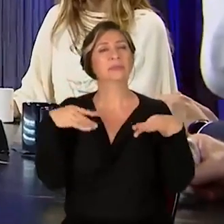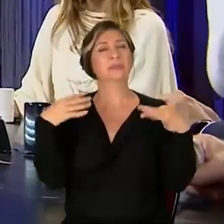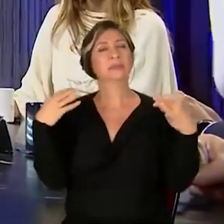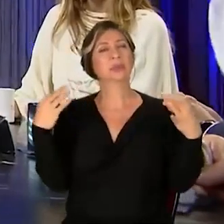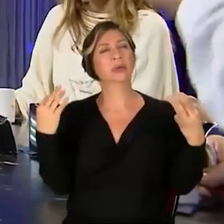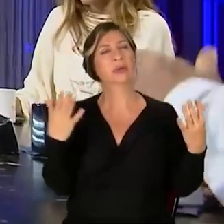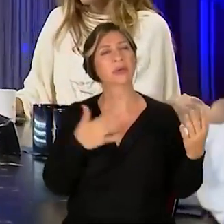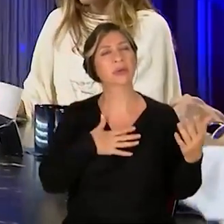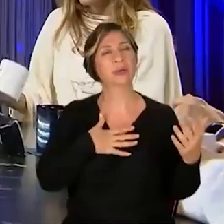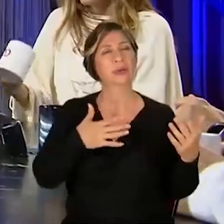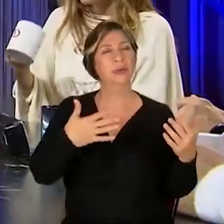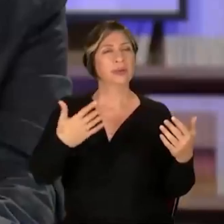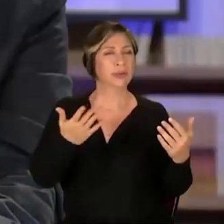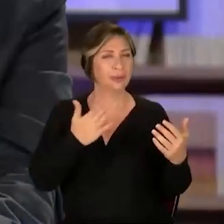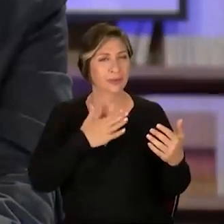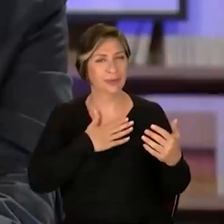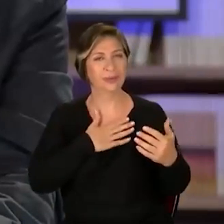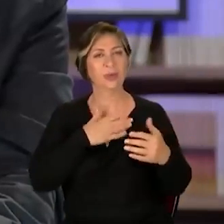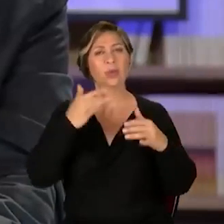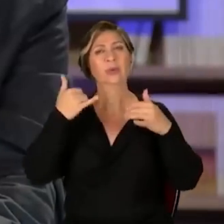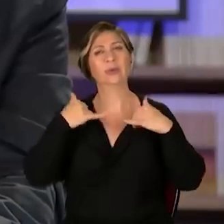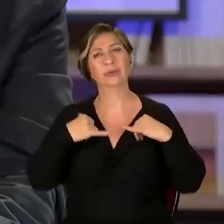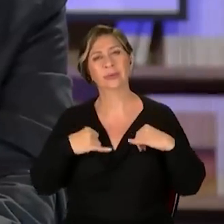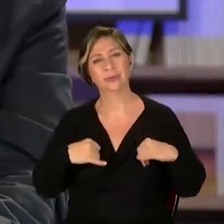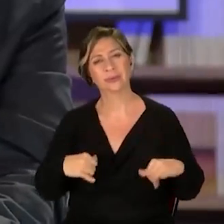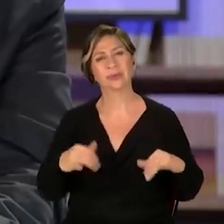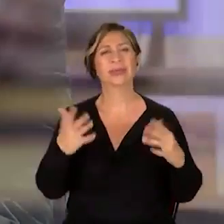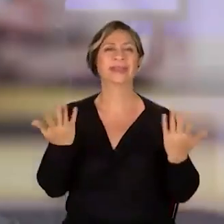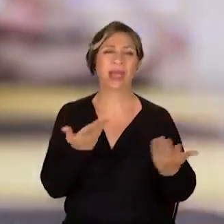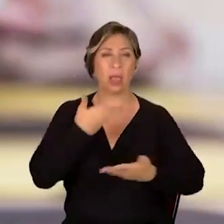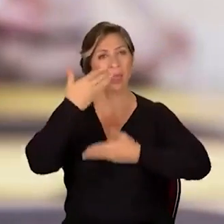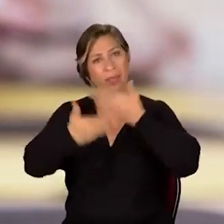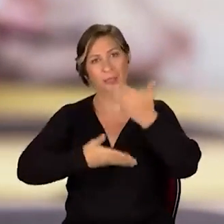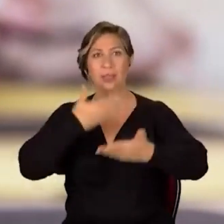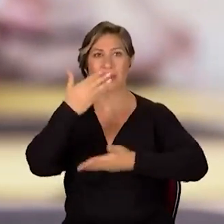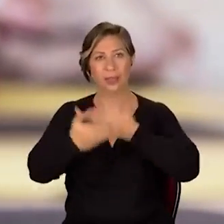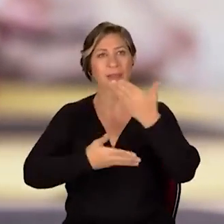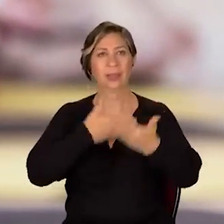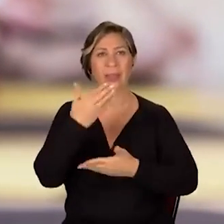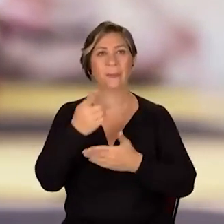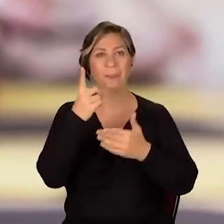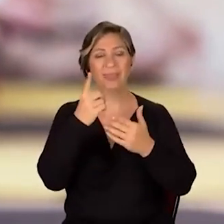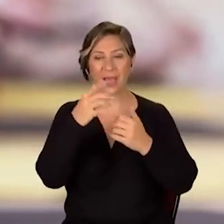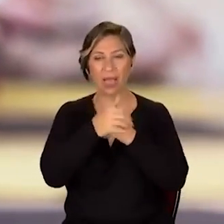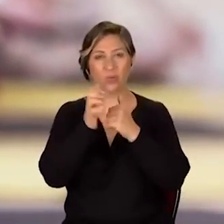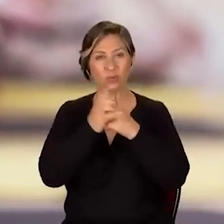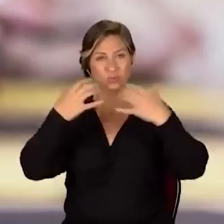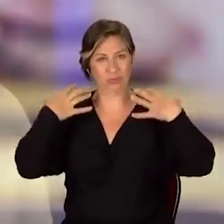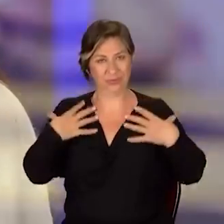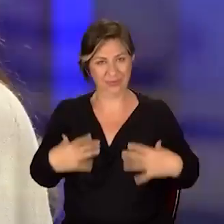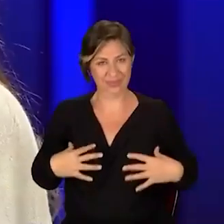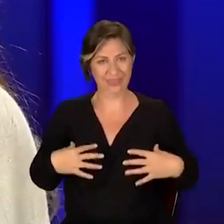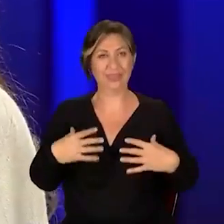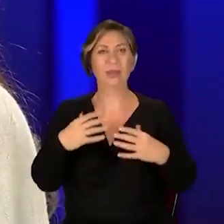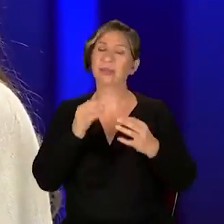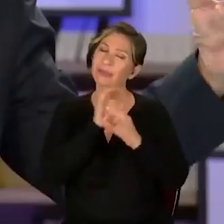nefes tekniklerinden ve huzur duymaktan bahsediyorlar. Bir de kavun içi giyinseler